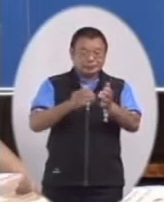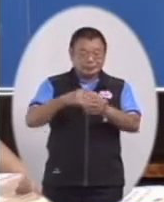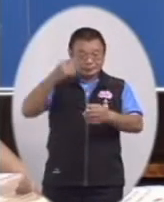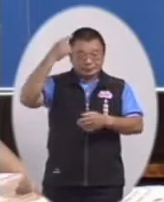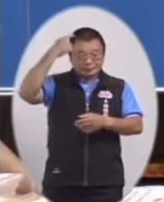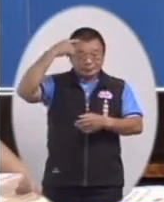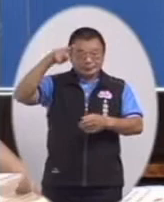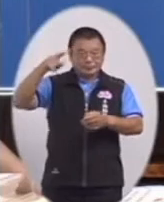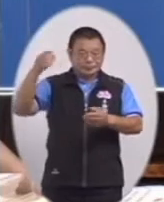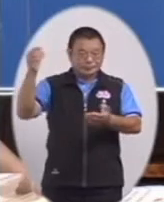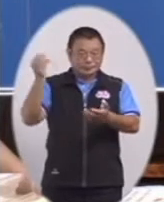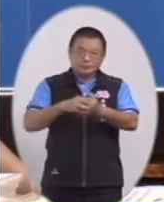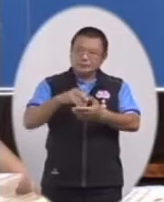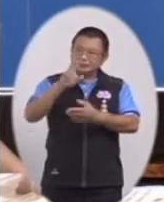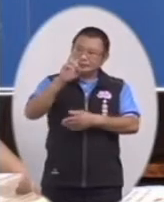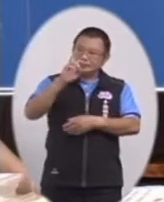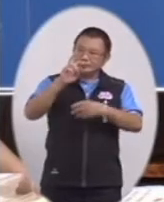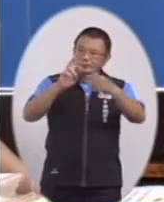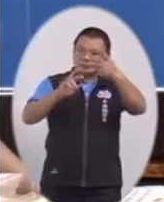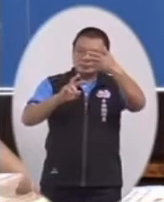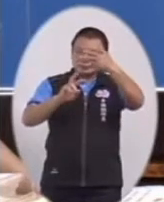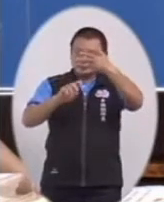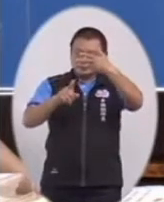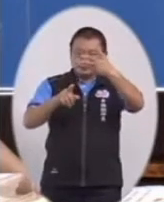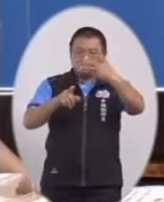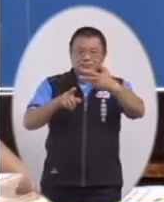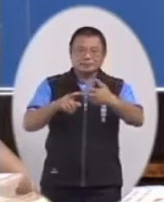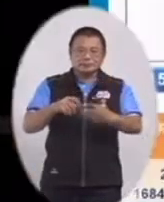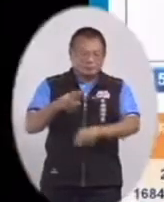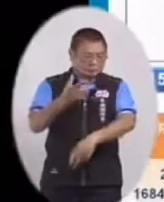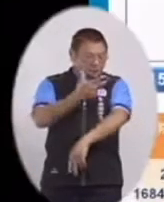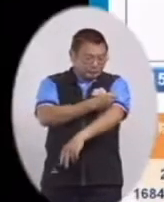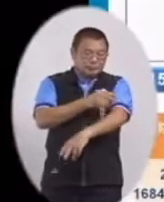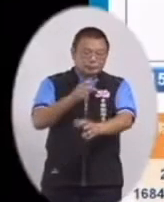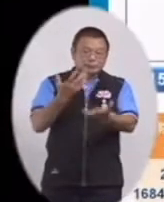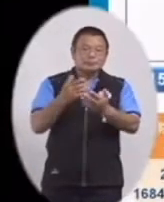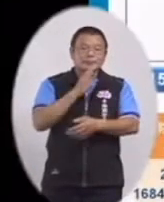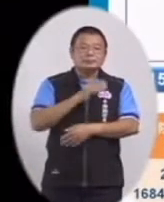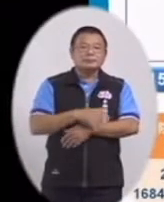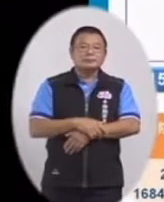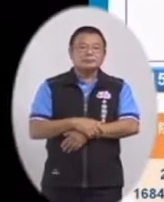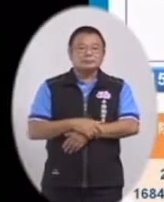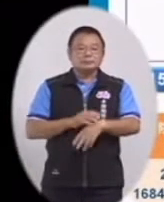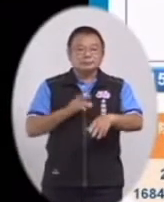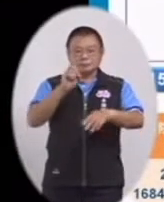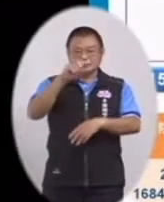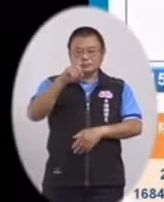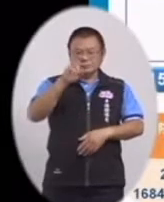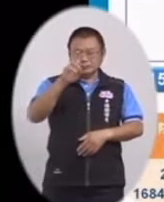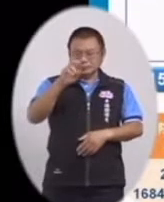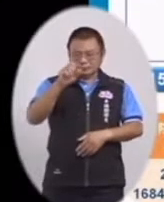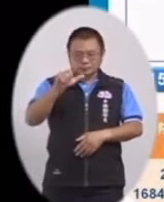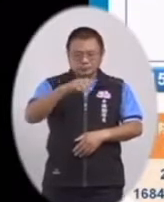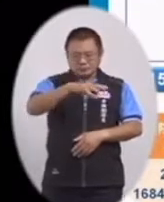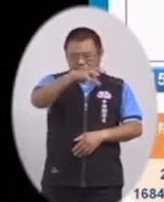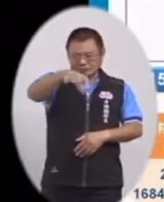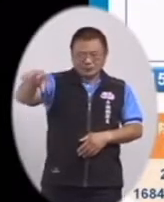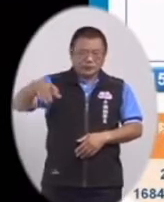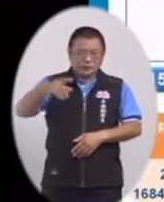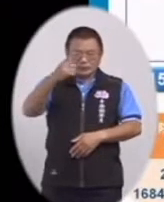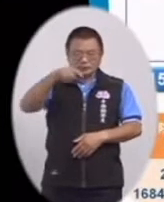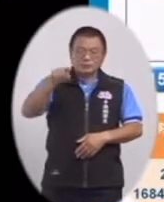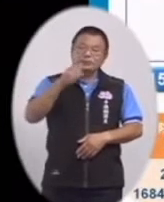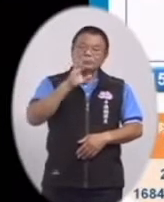明天开始到21号要开始来施打了哈。我们总共有215个接种站，